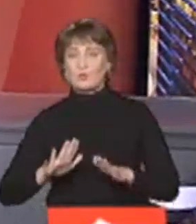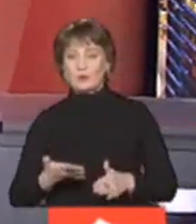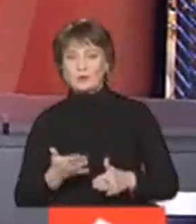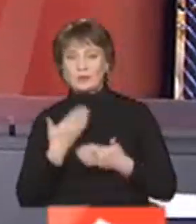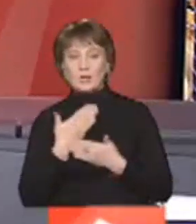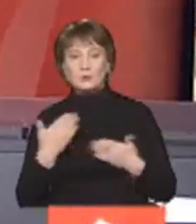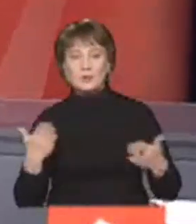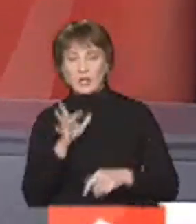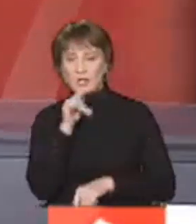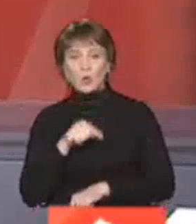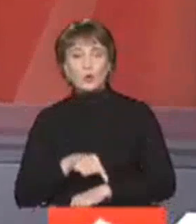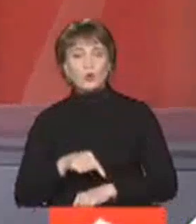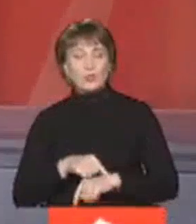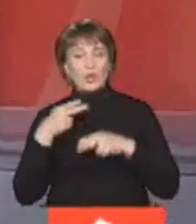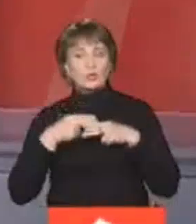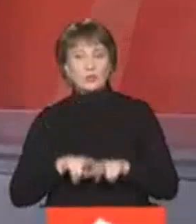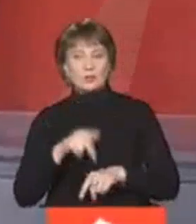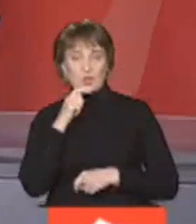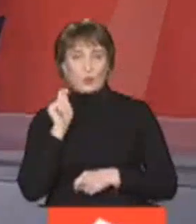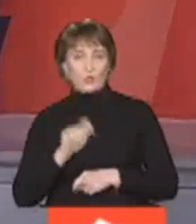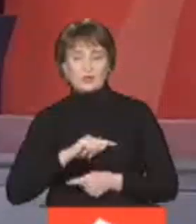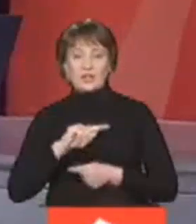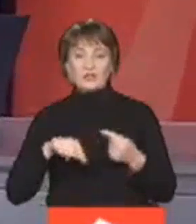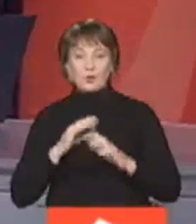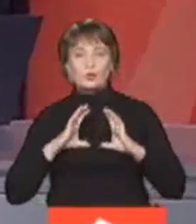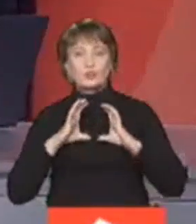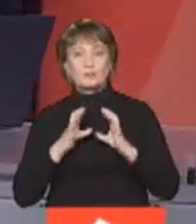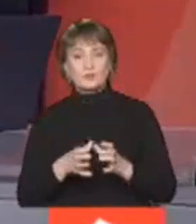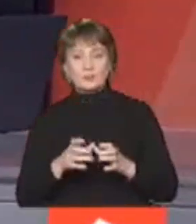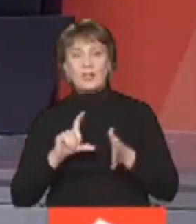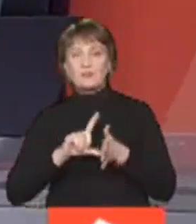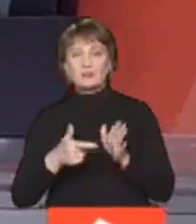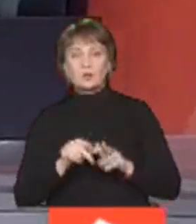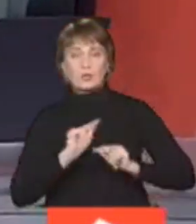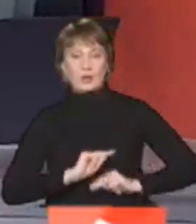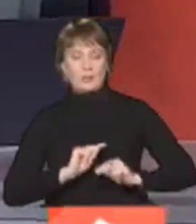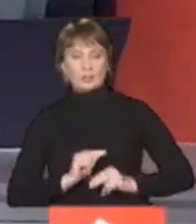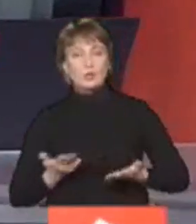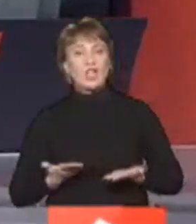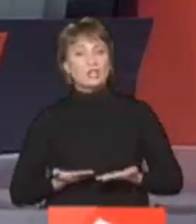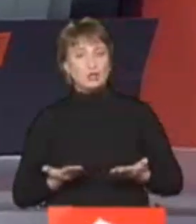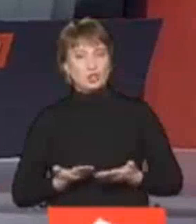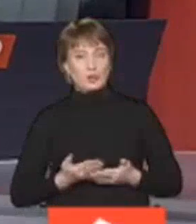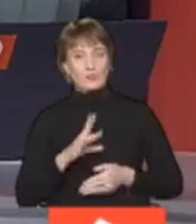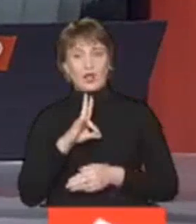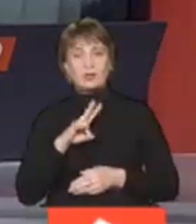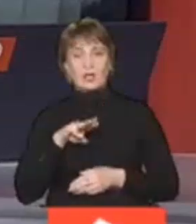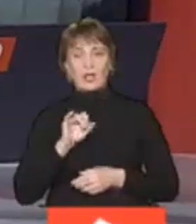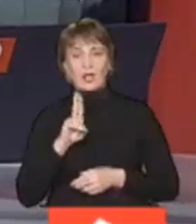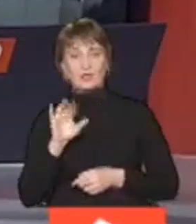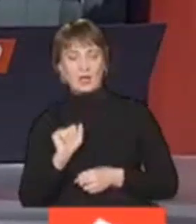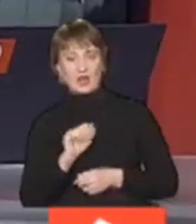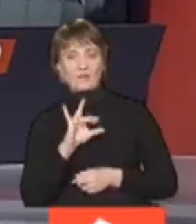за останні години в столиці України, ну і навколишньому світі. В студії працюють наживо Василь Климчук і Наталя